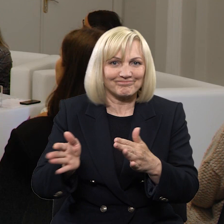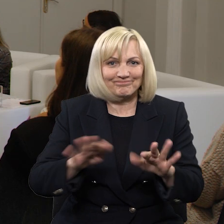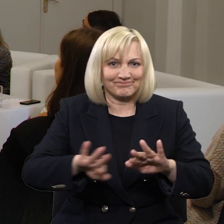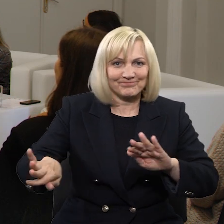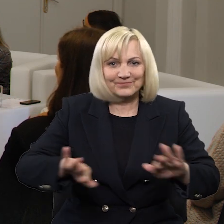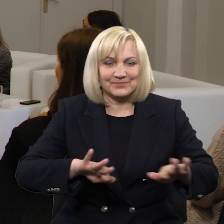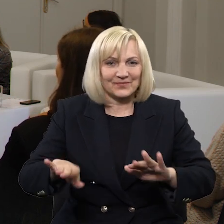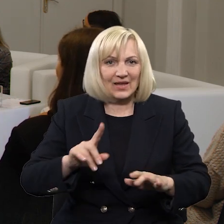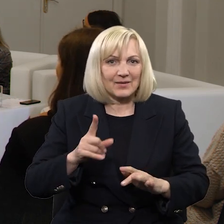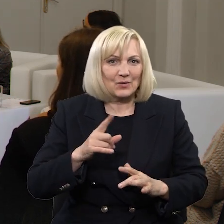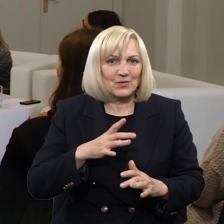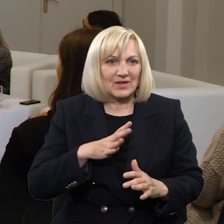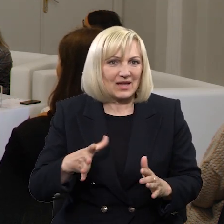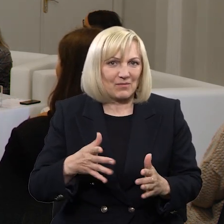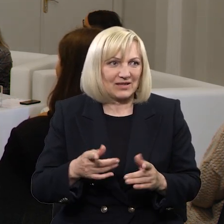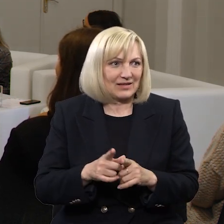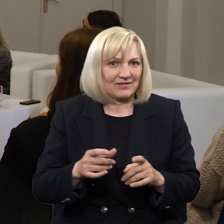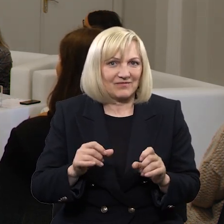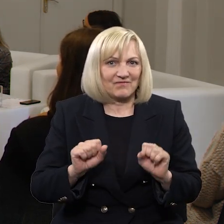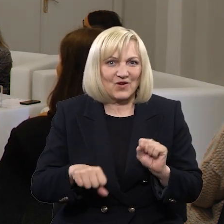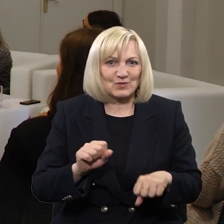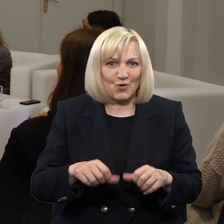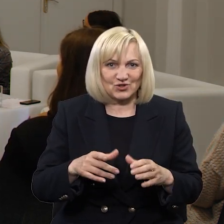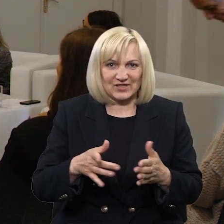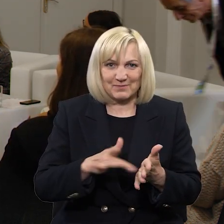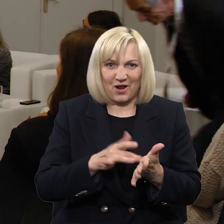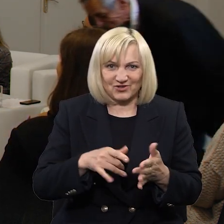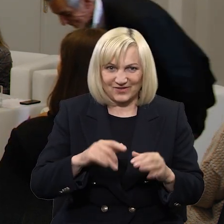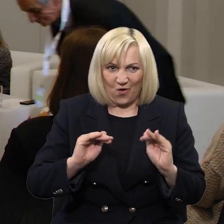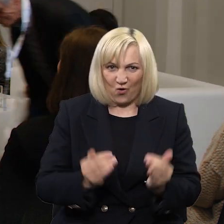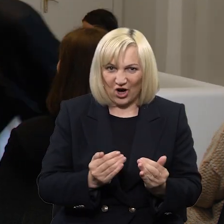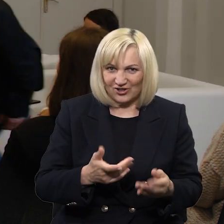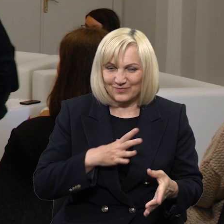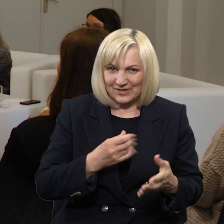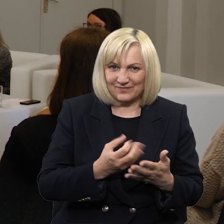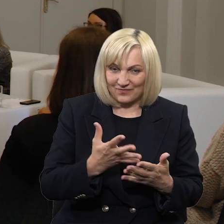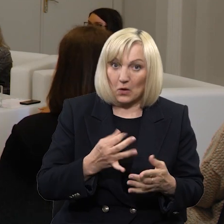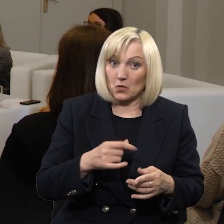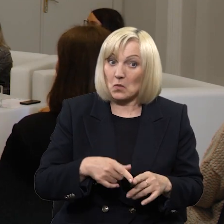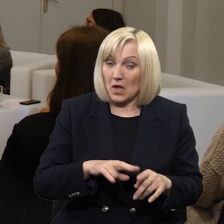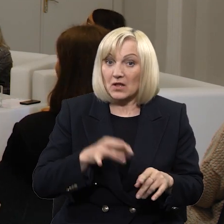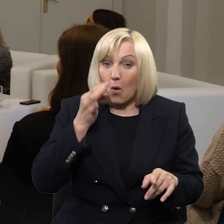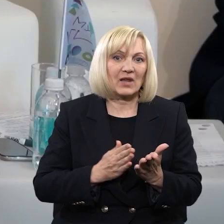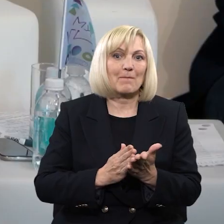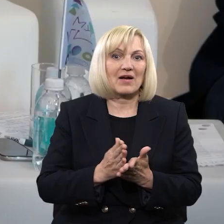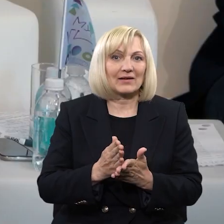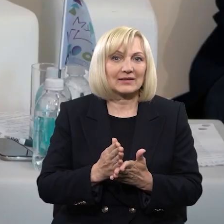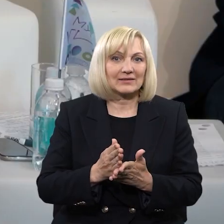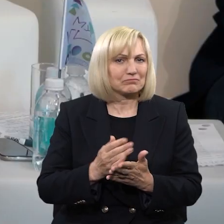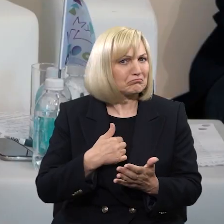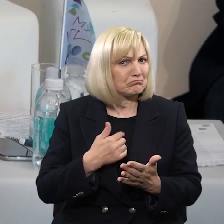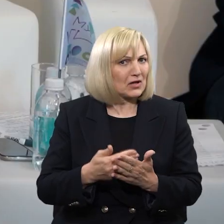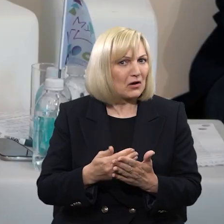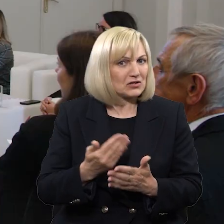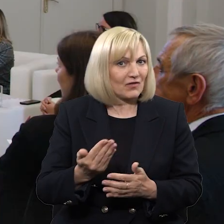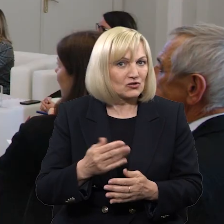нас не было неограниченного количества планшетов девайсов в общем этот опыт нас очень вдохновил Мне кажется